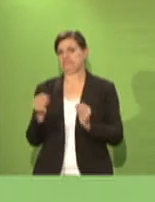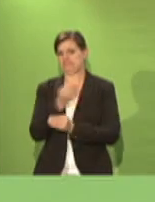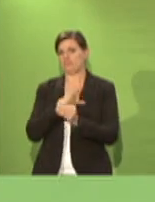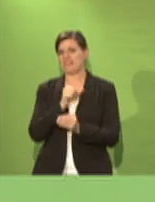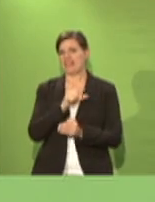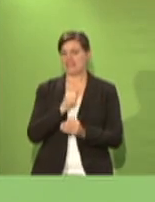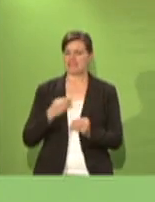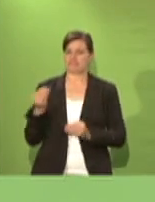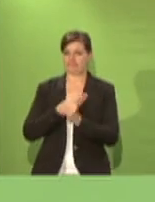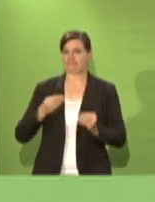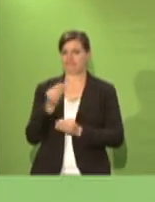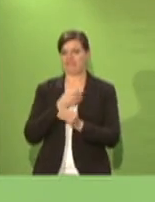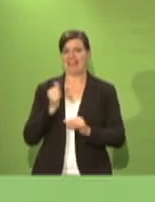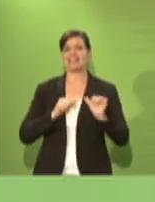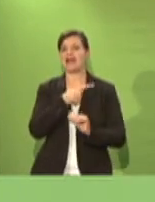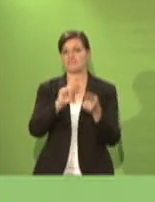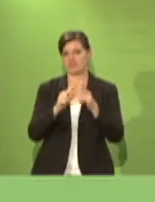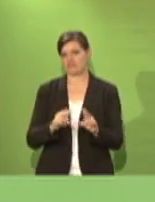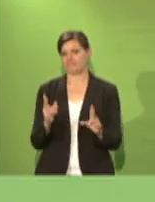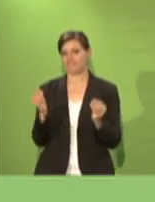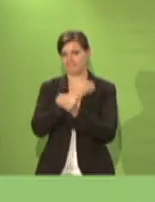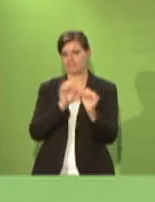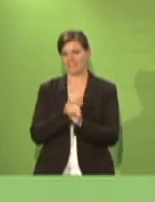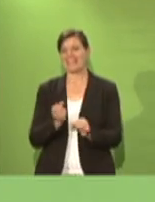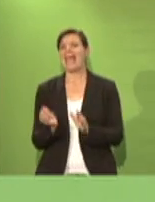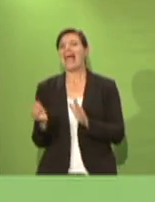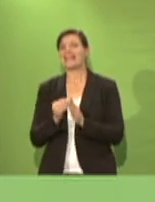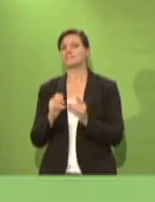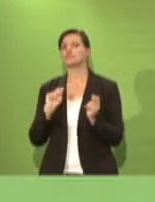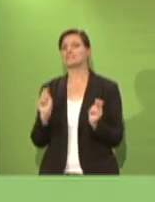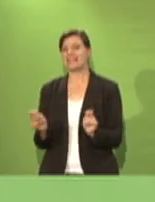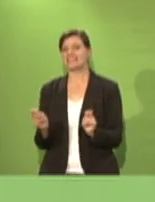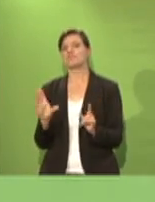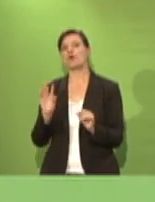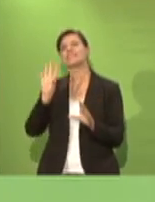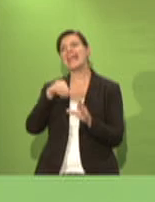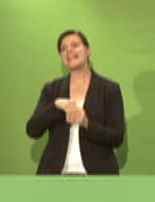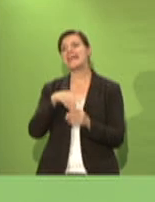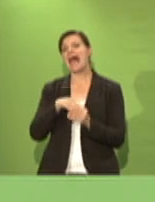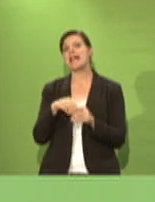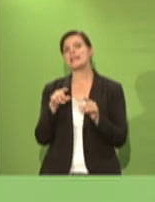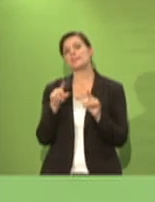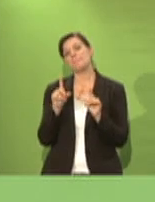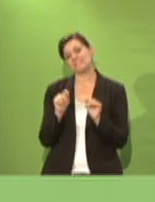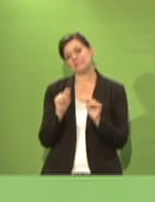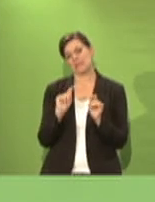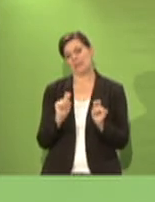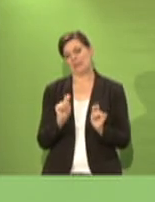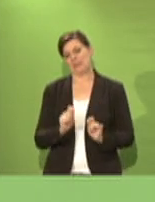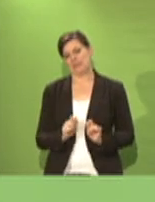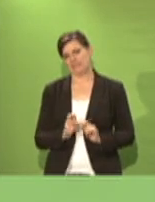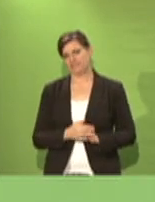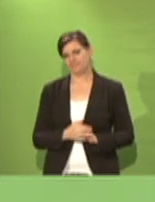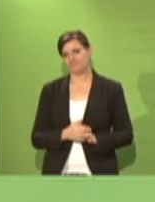konnte. Es ist ein Ergänzungsantrag, der keine Änderung sozusagen inhaltlicher Positionen vornimmt.